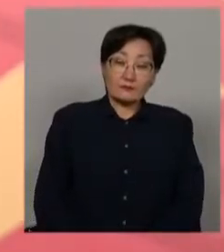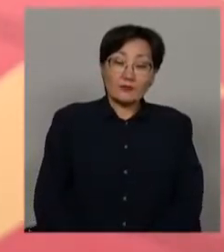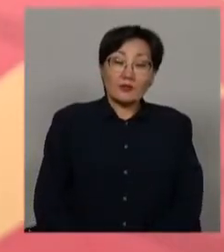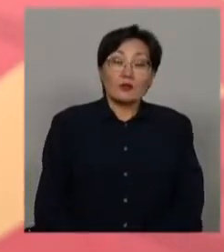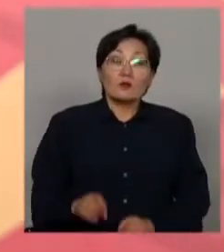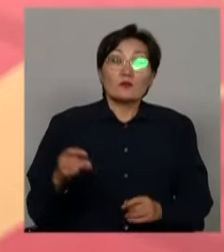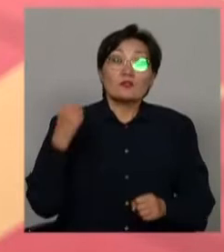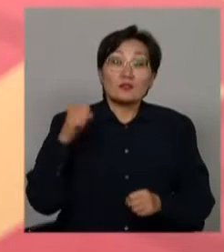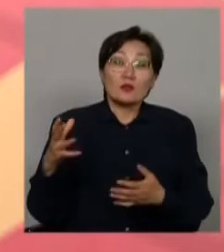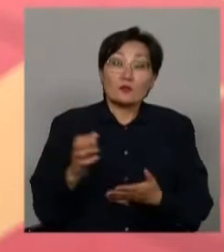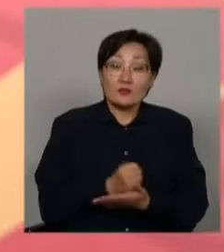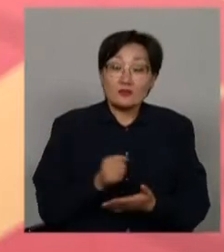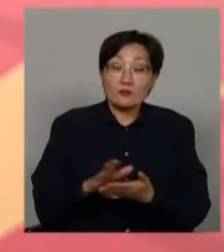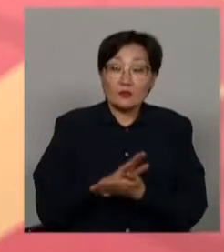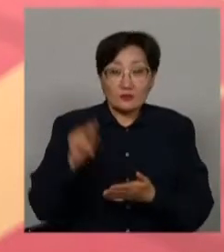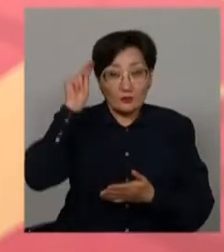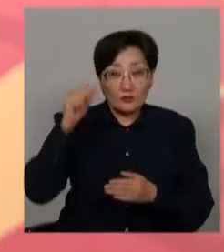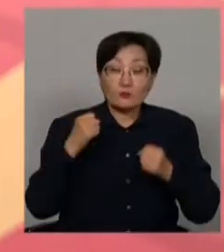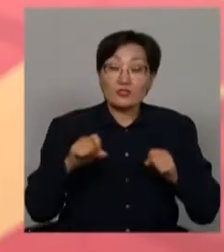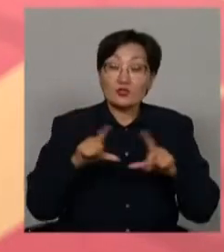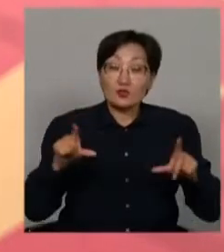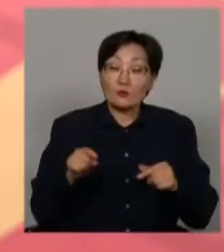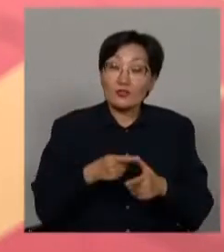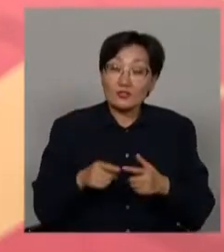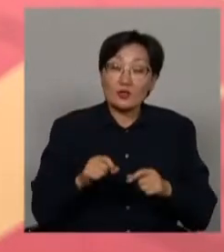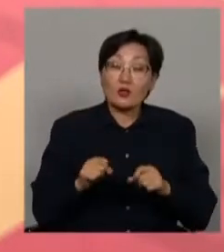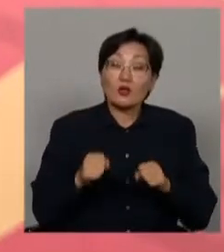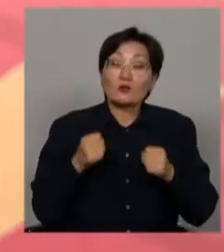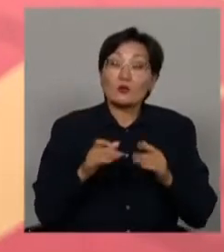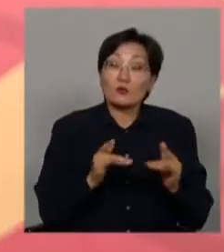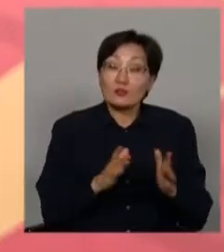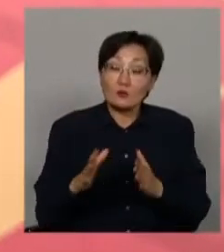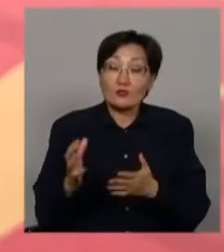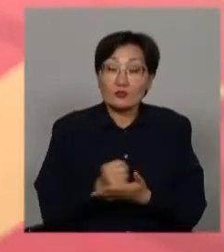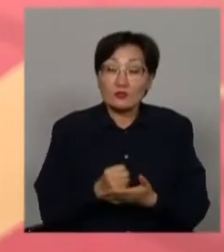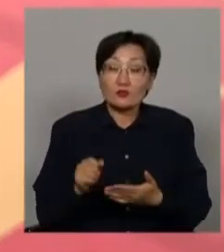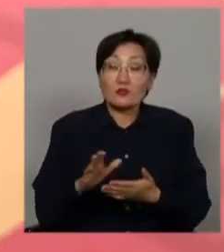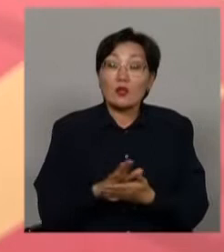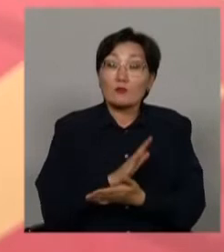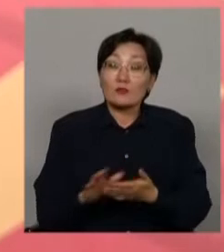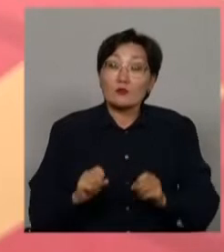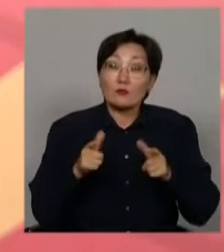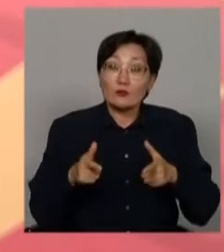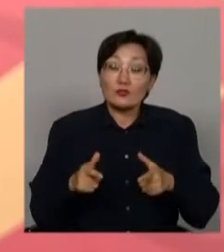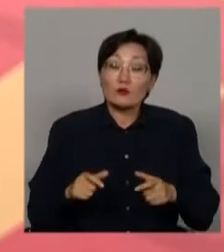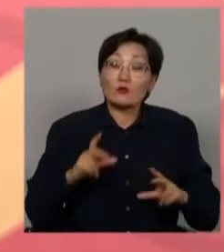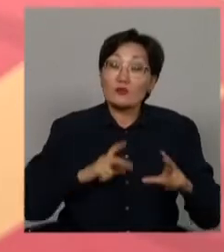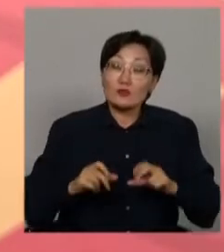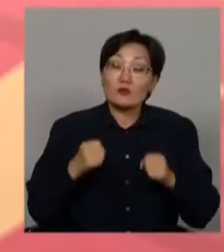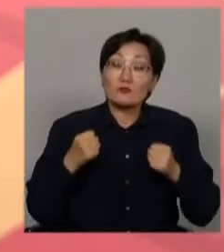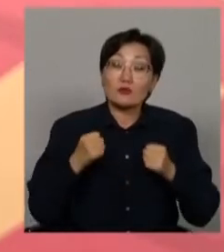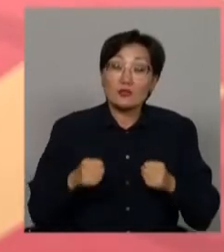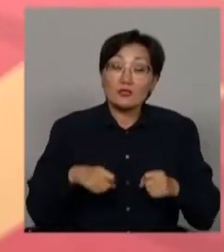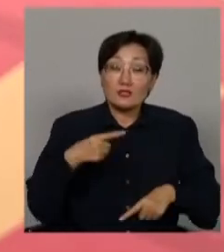Чемпионы получат право бесплатно учиться в спортшколе или спортинтернате. Также могут получить грант в университет спорта. На следующий год мы